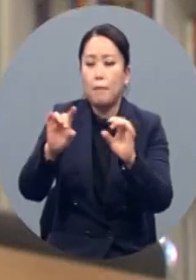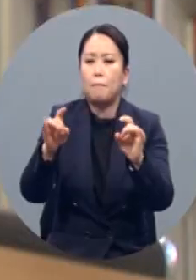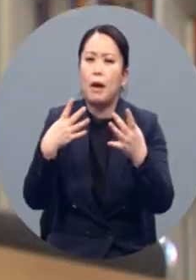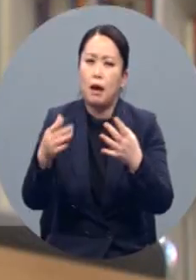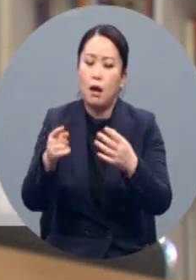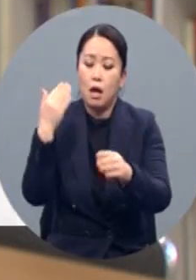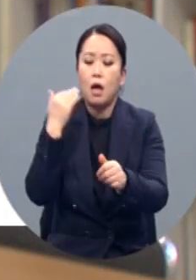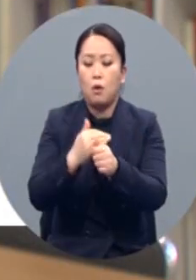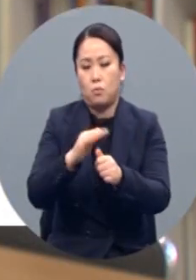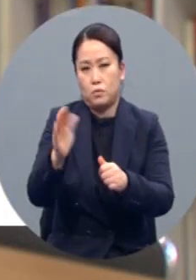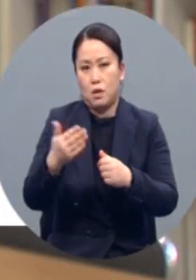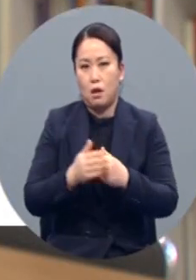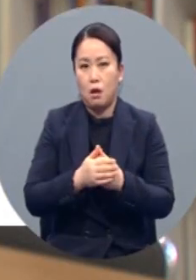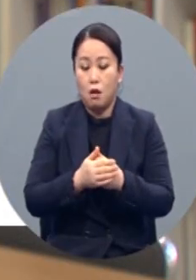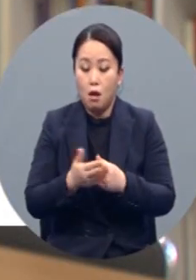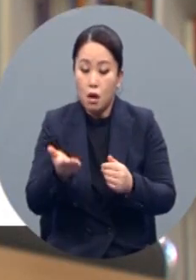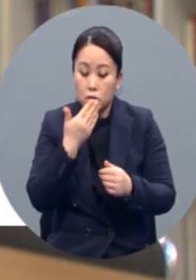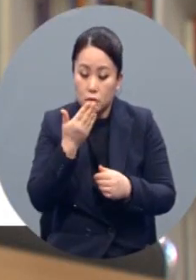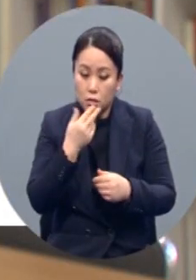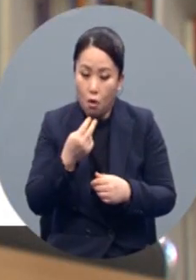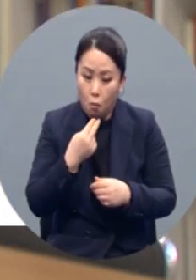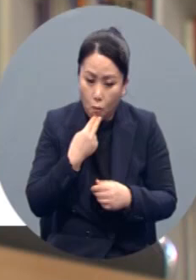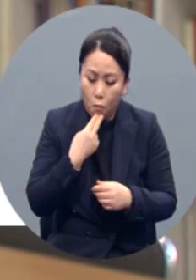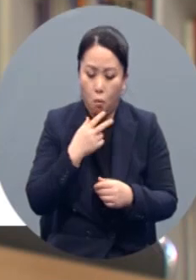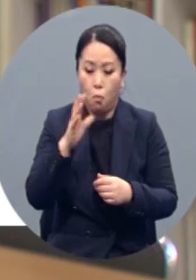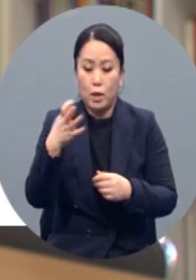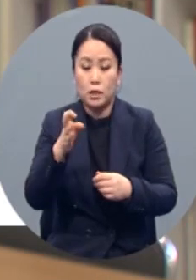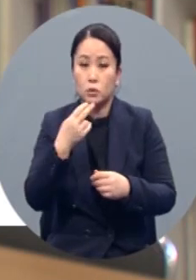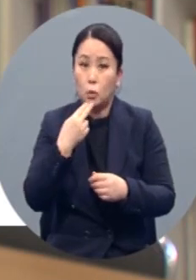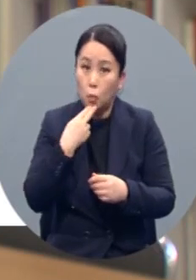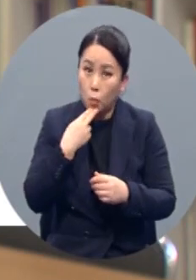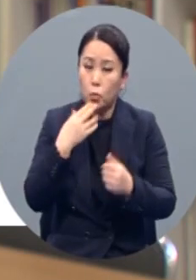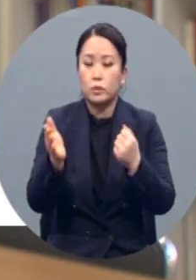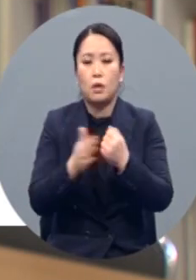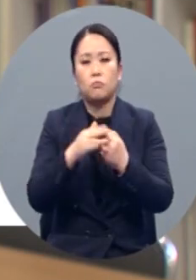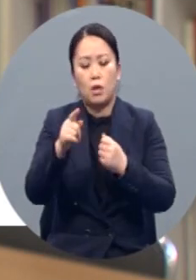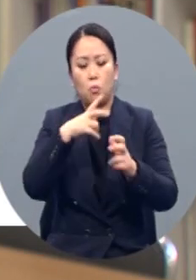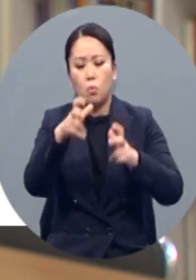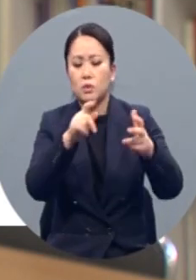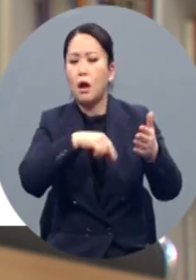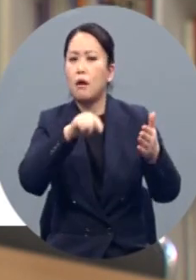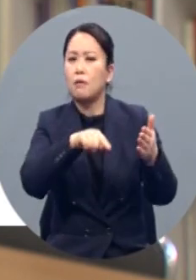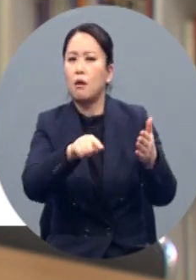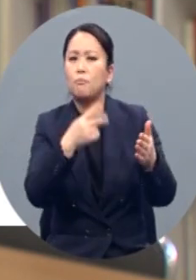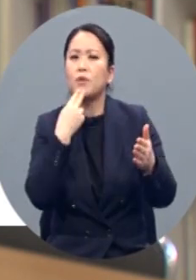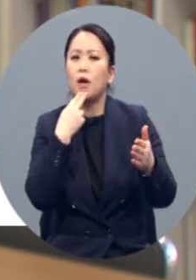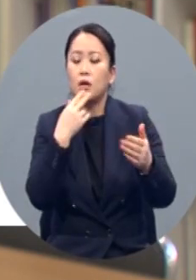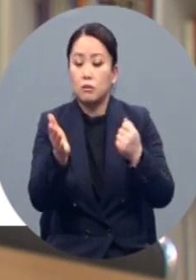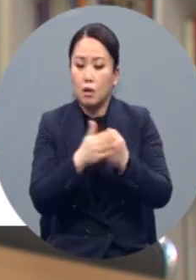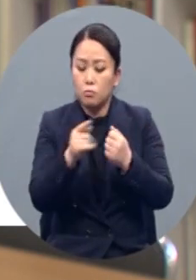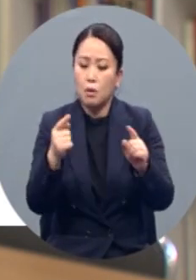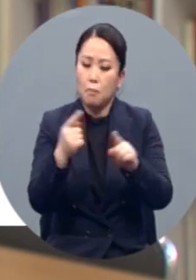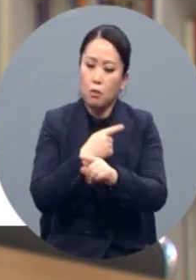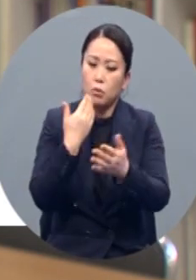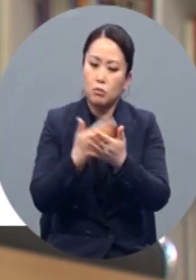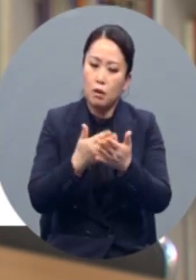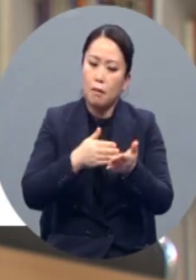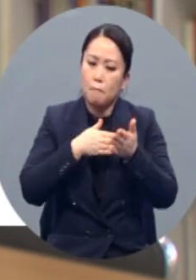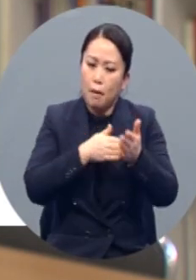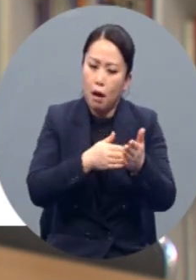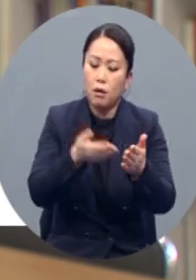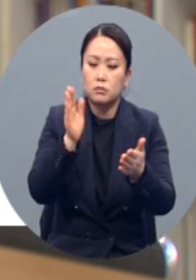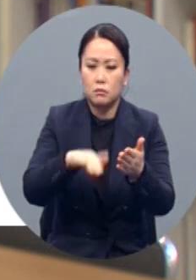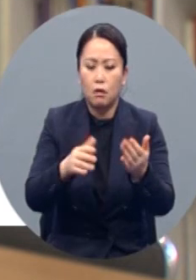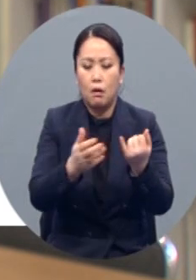없는 공장의 화장실도 없는 공장의 그런 것들을 좀 바꿔보자 는 거였는데 그렇게 까지 끌고 가서 고문을 하고